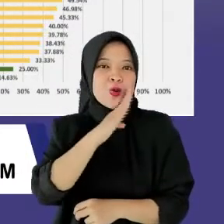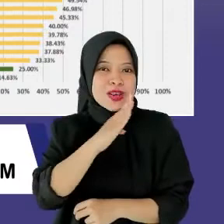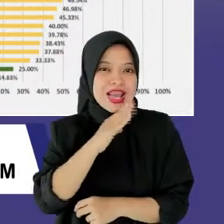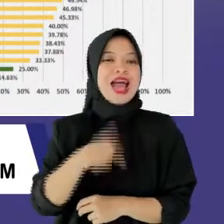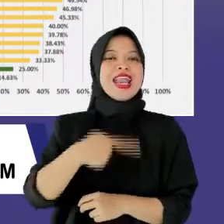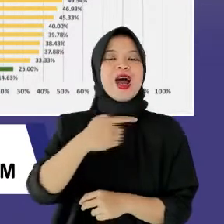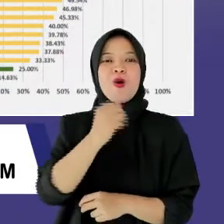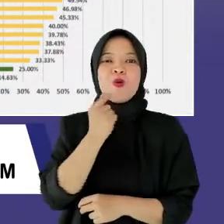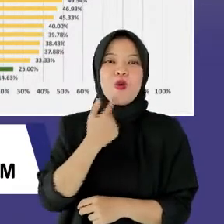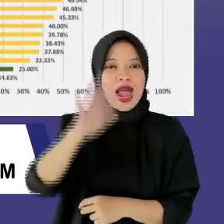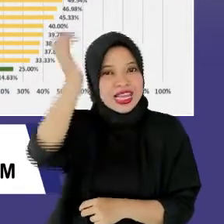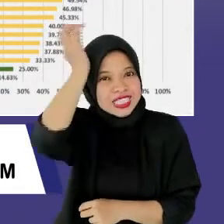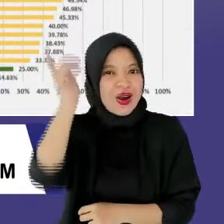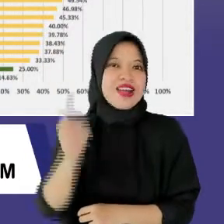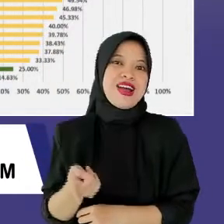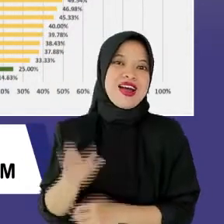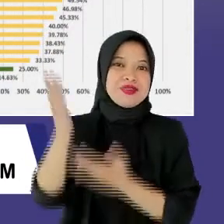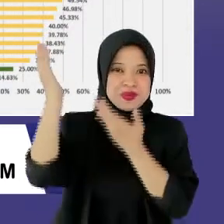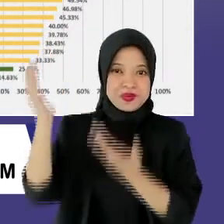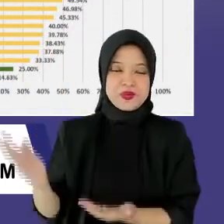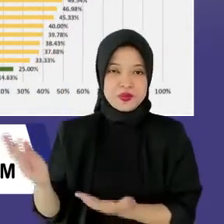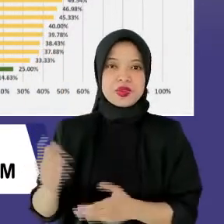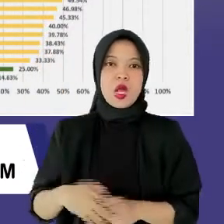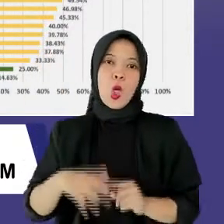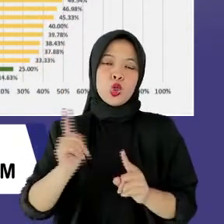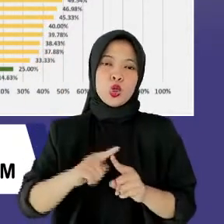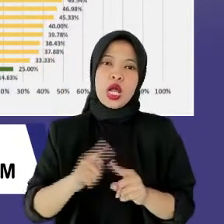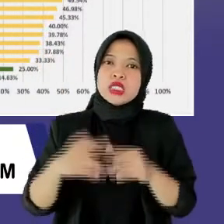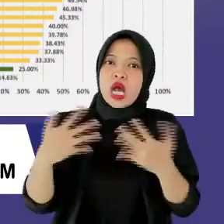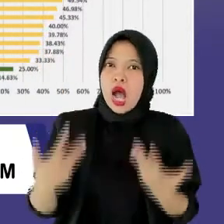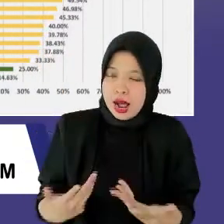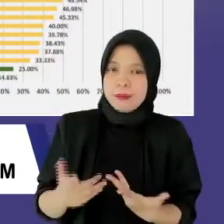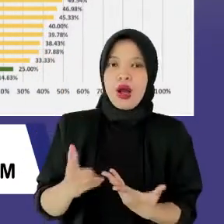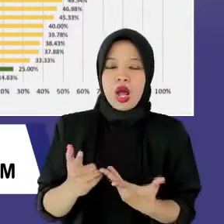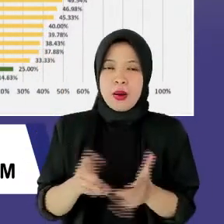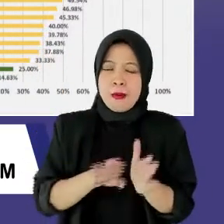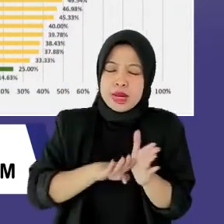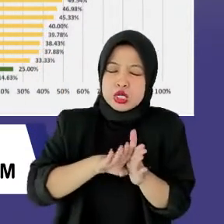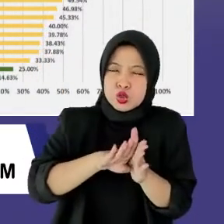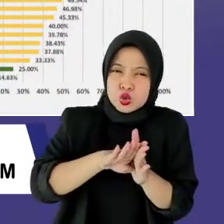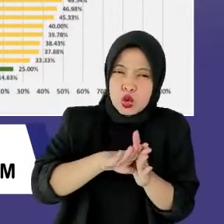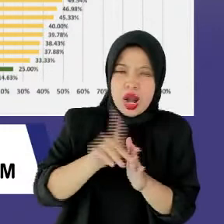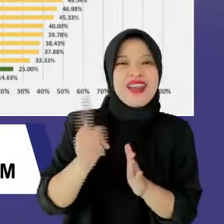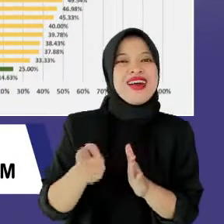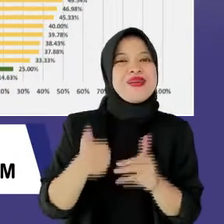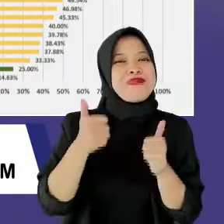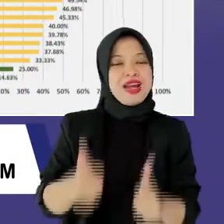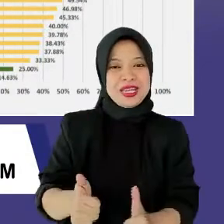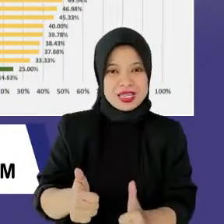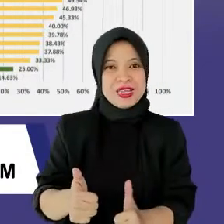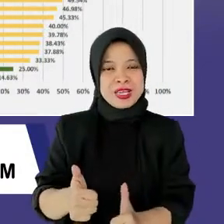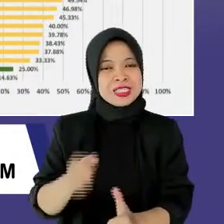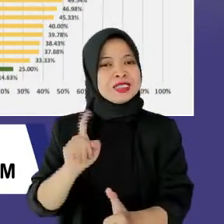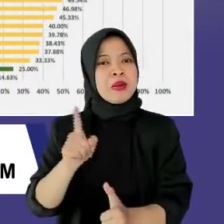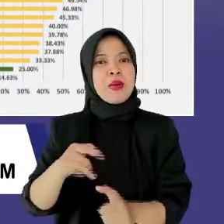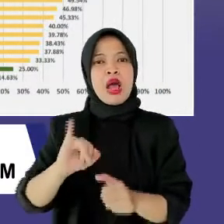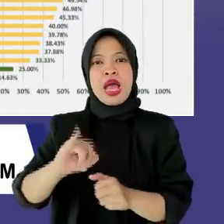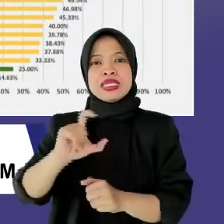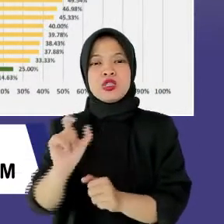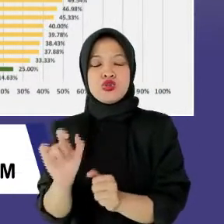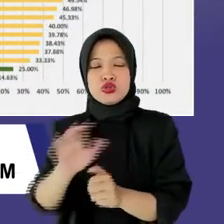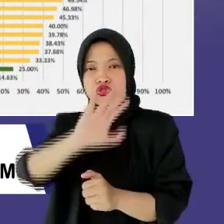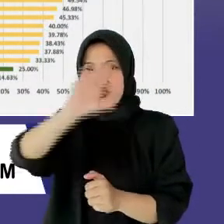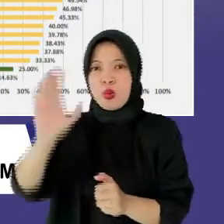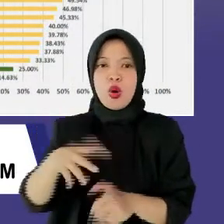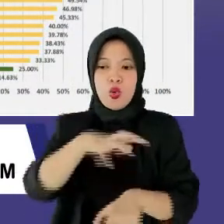ada. Jadi di sini sekarang mungkin PR-nya Dokter Lula, kalau tadi kita lihat banyak progres yang sangat baik, dan ini juga progres sebenarnya, karena sebelumnya ICU banyak